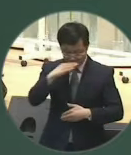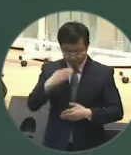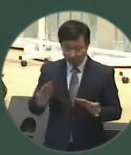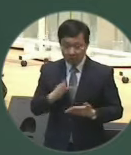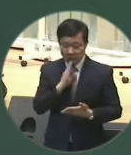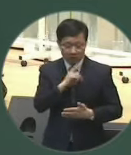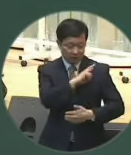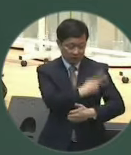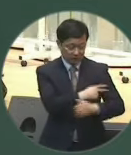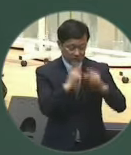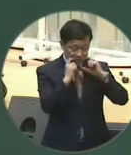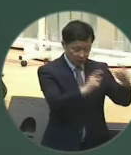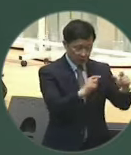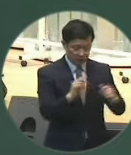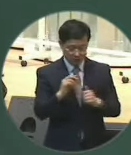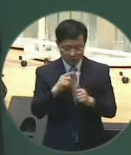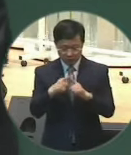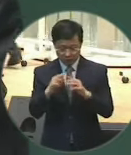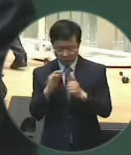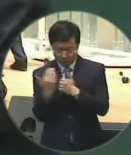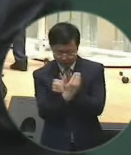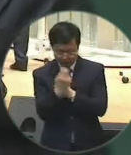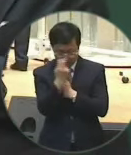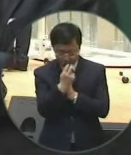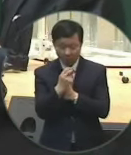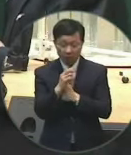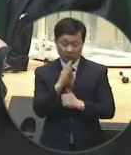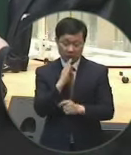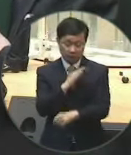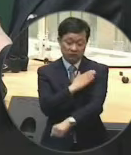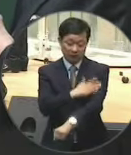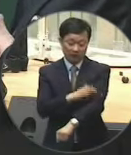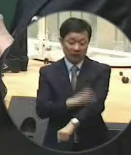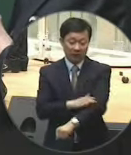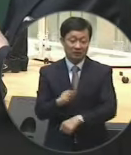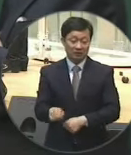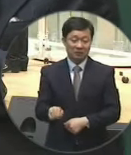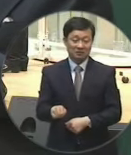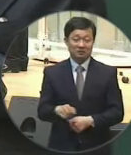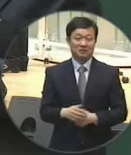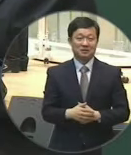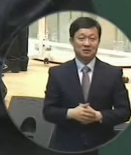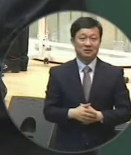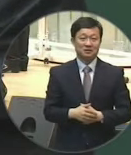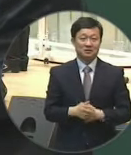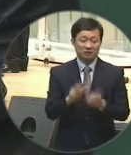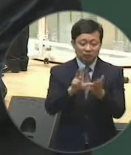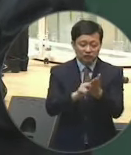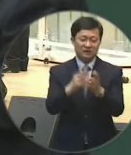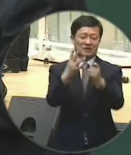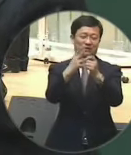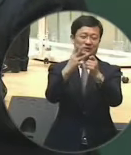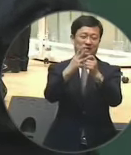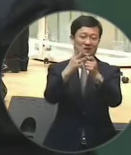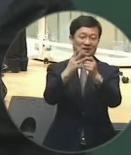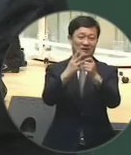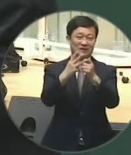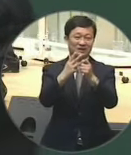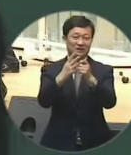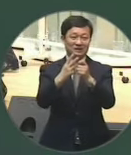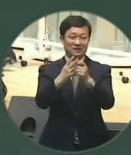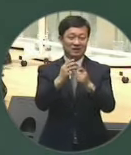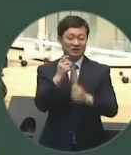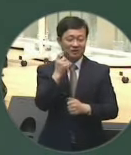했겠죠. And the people who find them out and make sure that they are understood as heresies, they're doing the right thing. 문제는 역사는